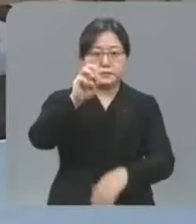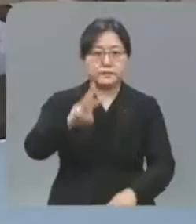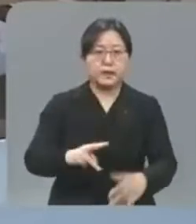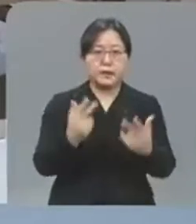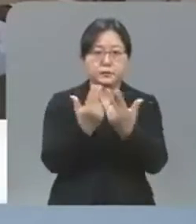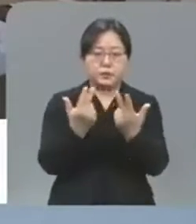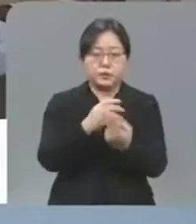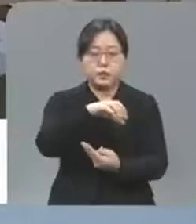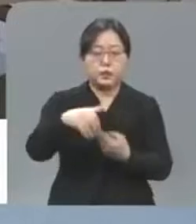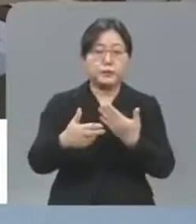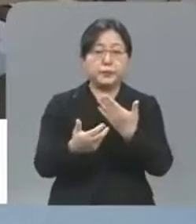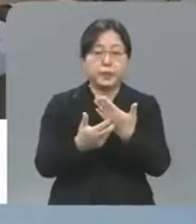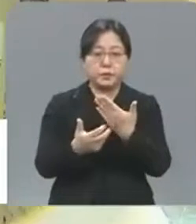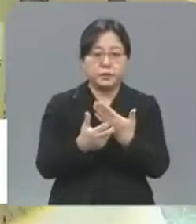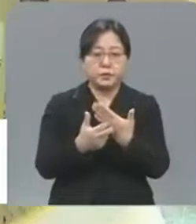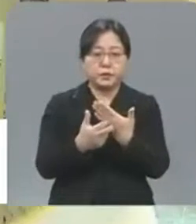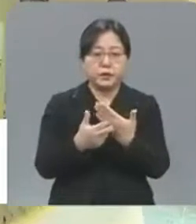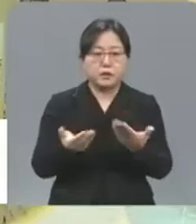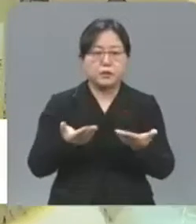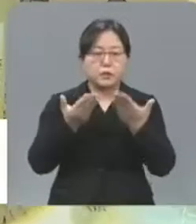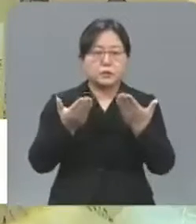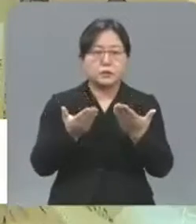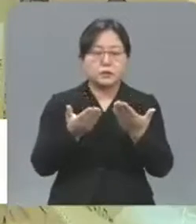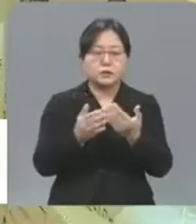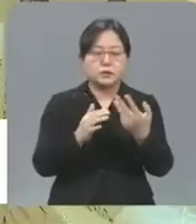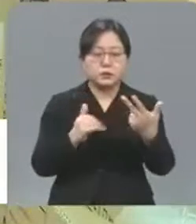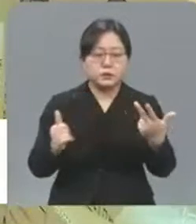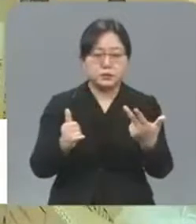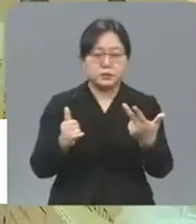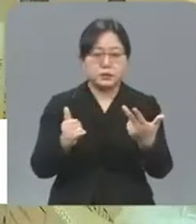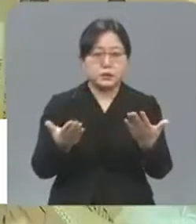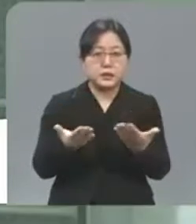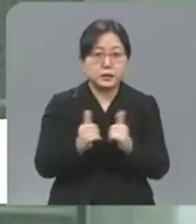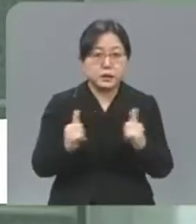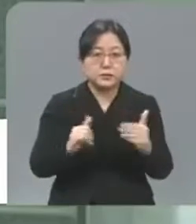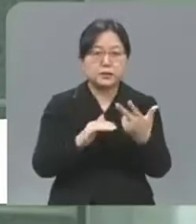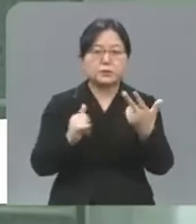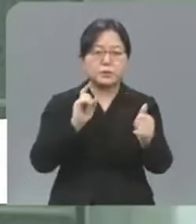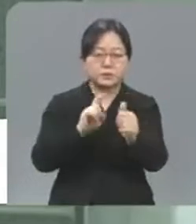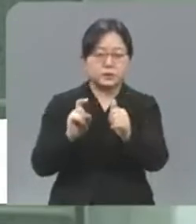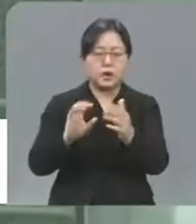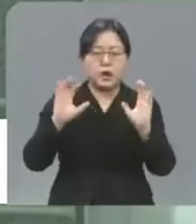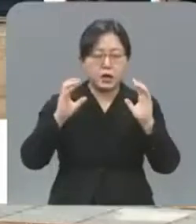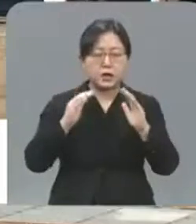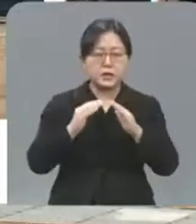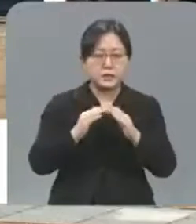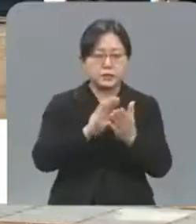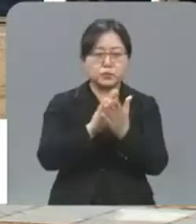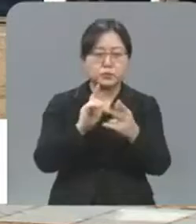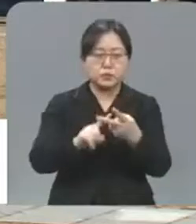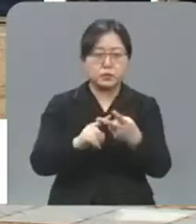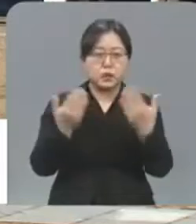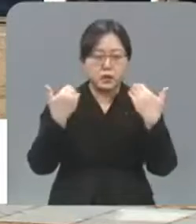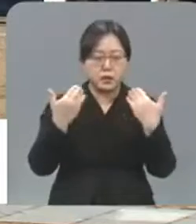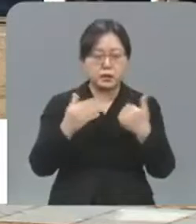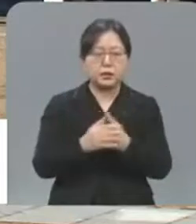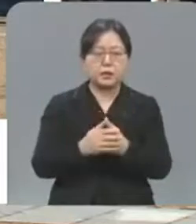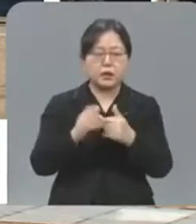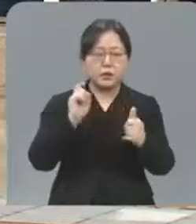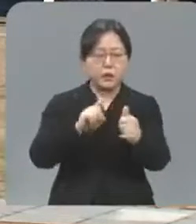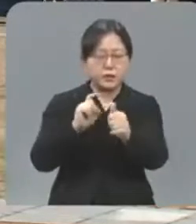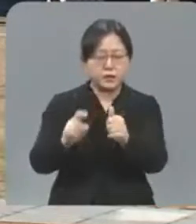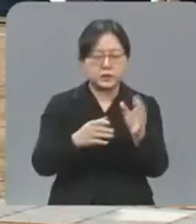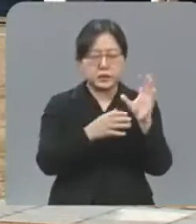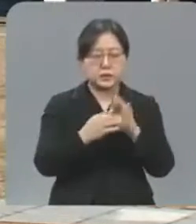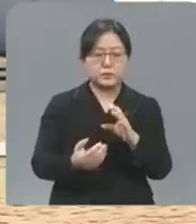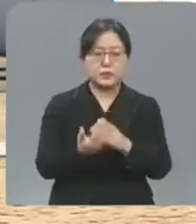북구의 한 요양병원에서 봉사자 등 7명이 추가로 가연 됐고 어린이집과 초등학교 등 감염 취약 시절에서 확신 자가